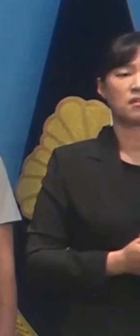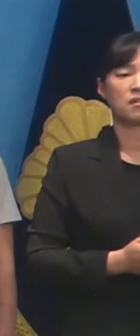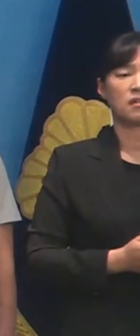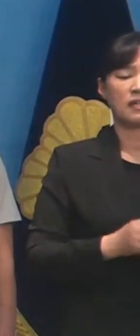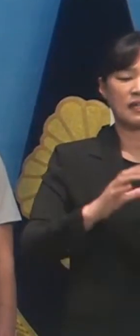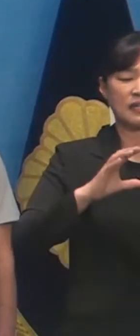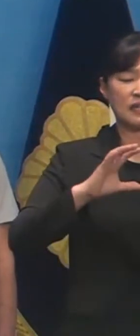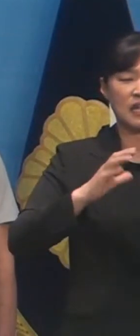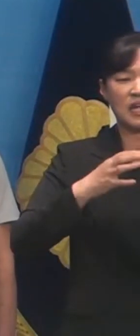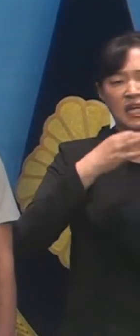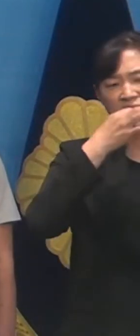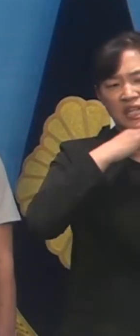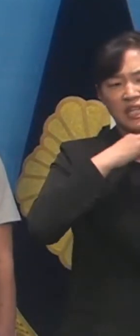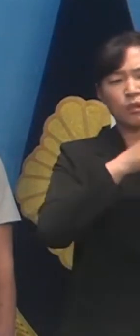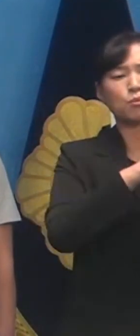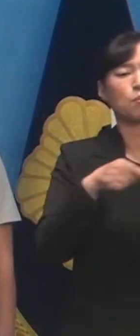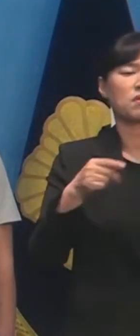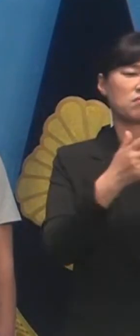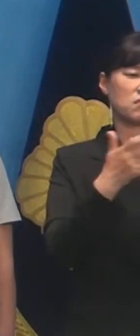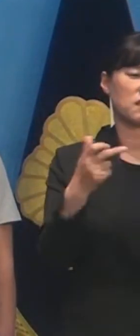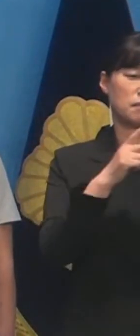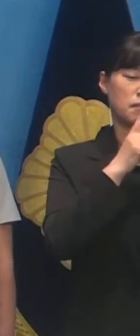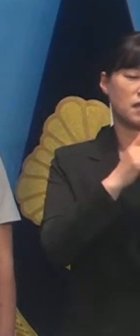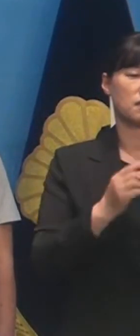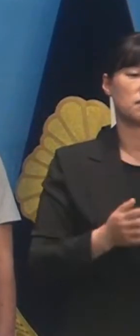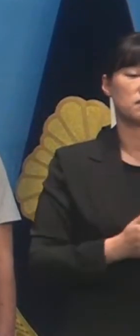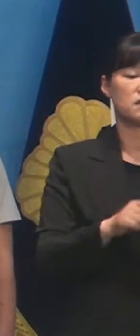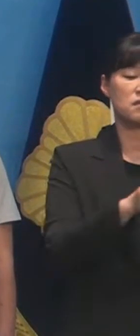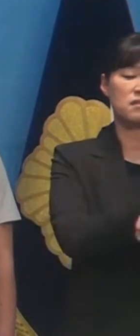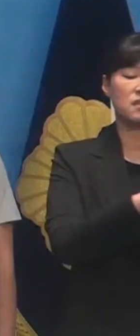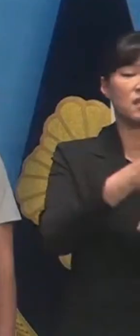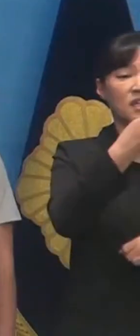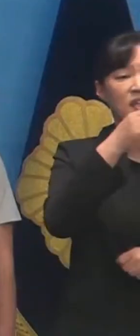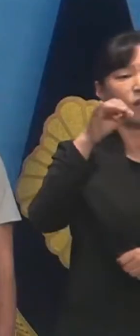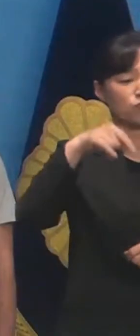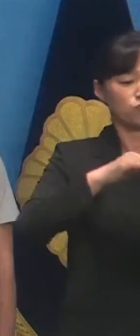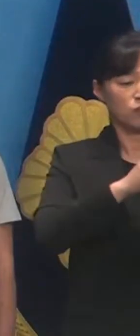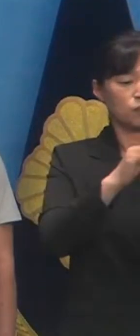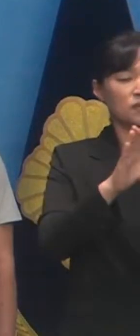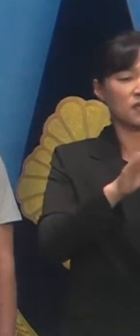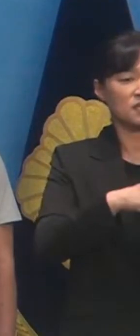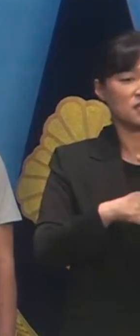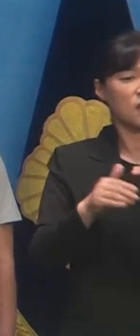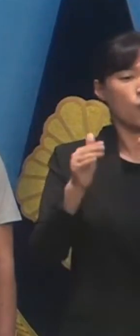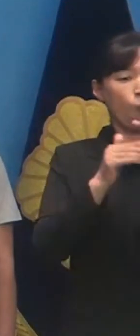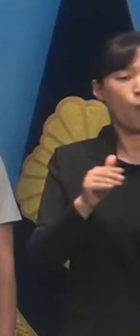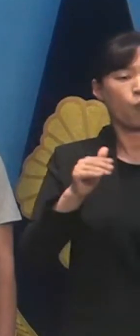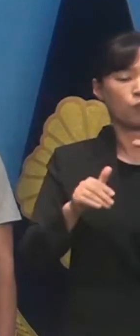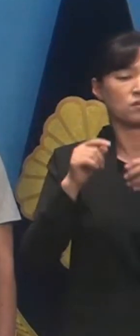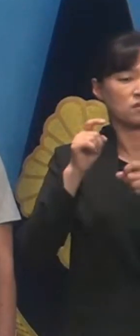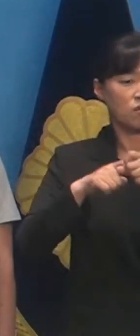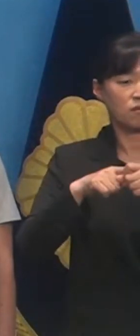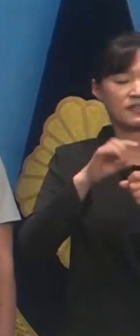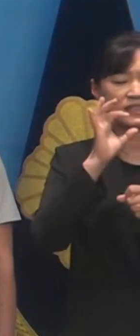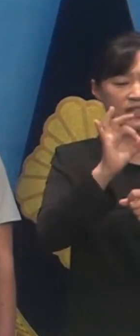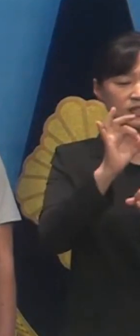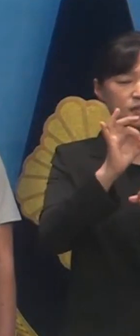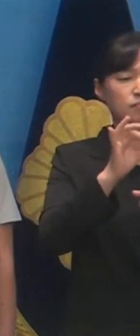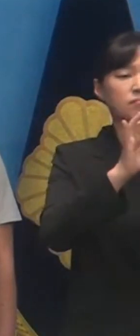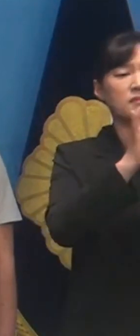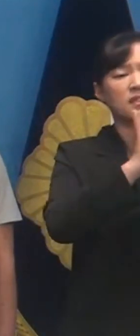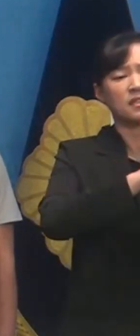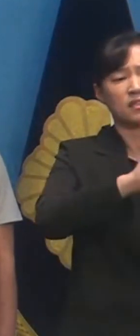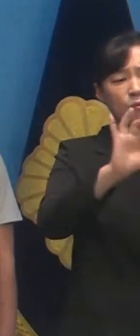국부가 유출된다 이렇게 생각합니다. 특히나 이 대우자동차 때는 공적 자금까지 투여하면서 대우자동차를